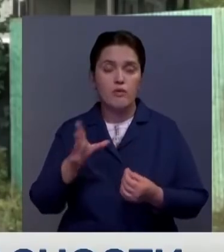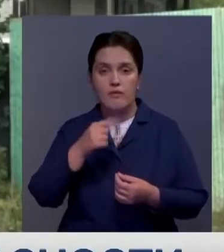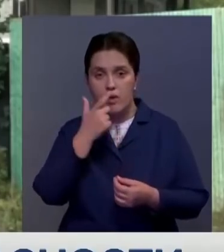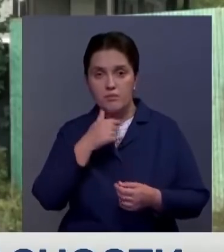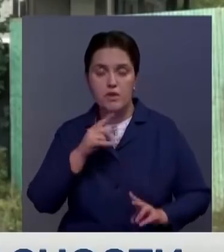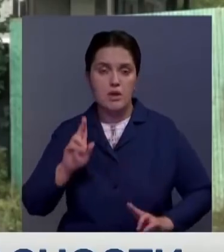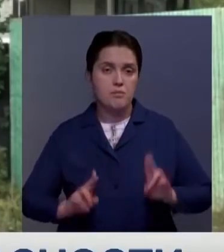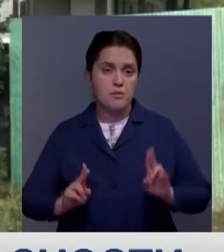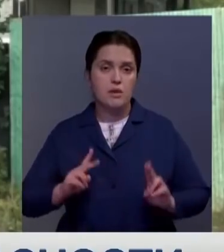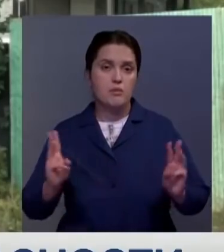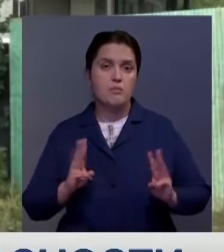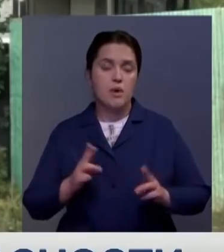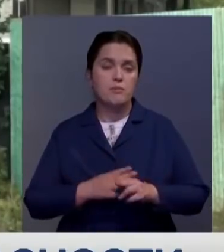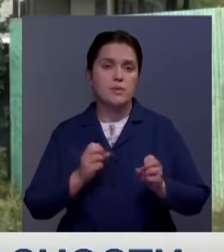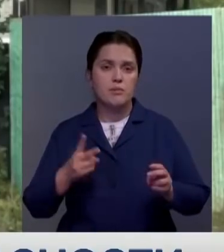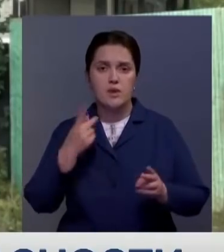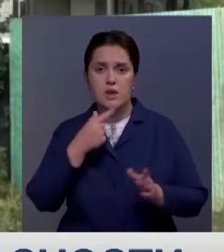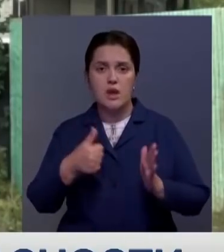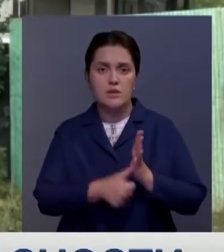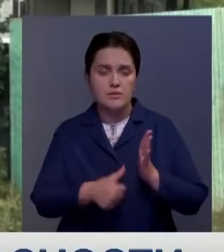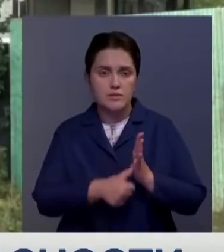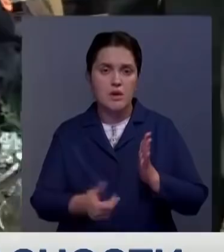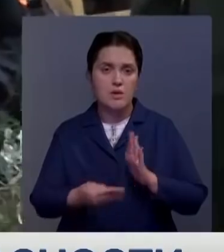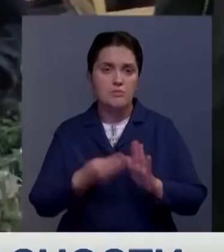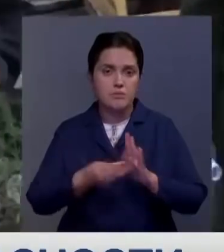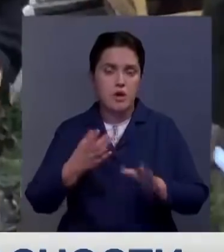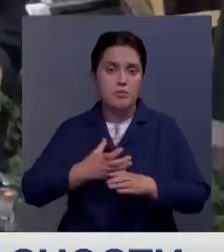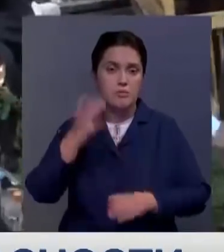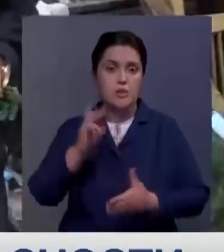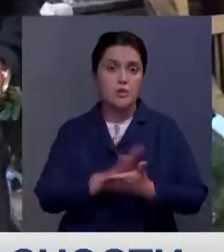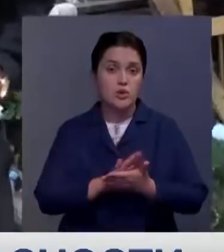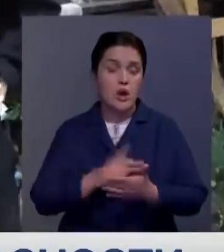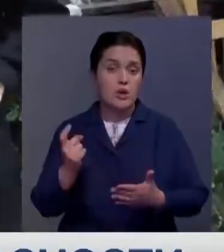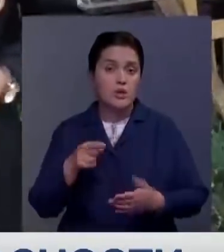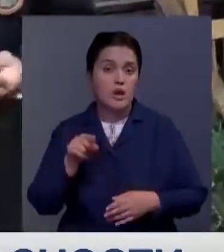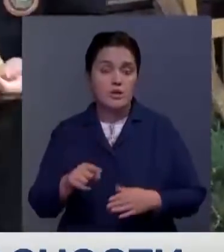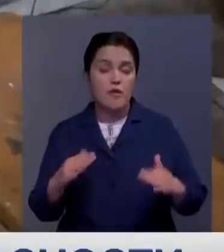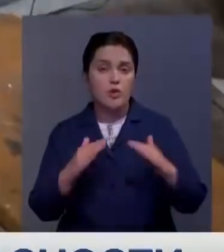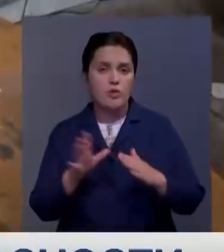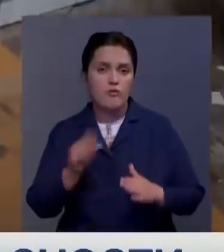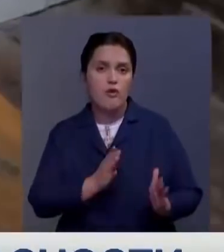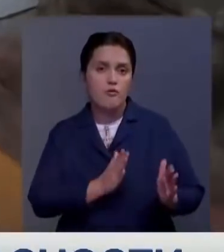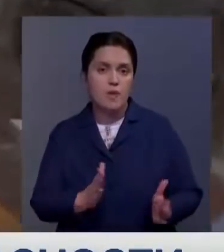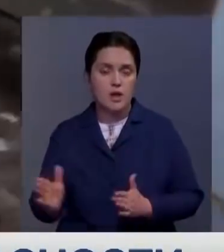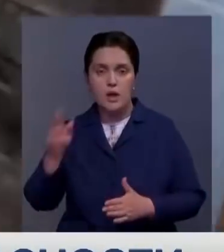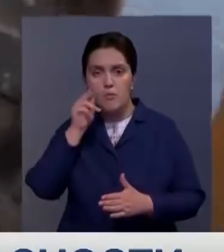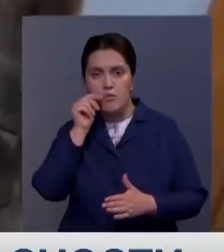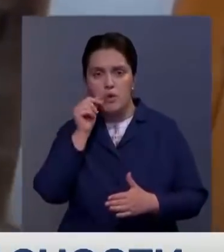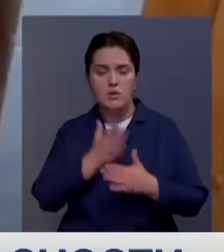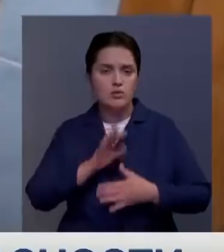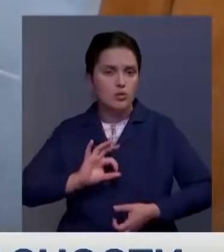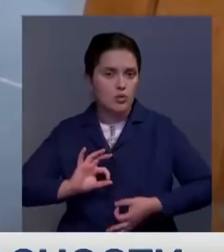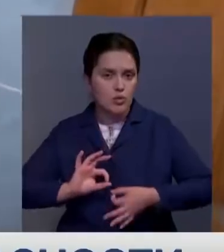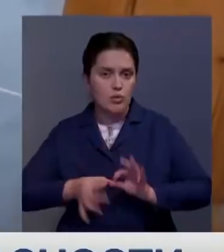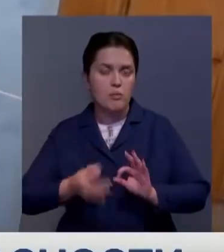в рамках пожарной безопасности. Это заделать щели в печи, очистить дымоход. У хозяина этого дома оказалось все в порядке. Мужчина скрупулезно